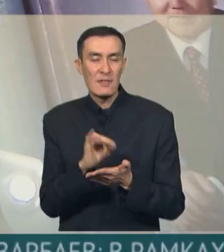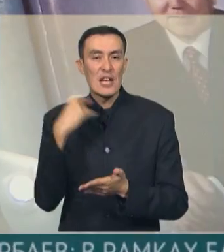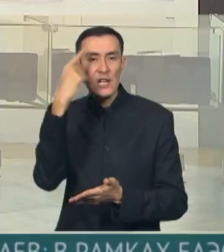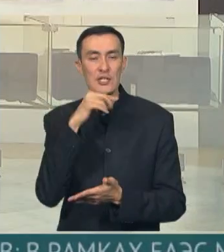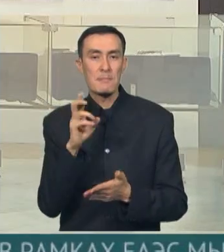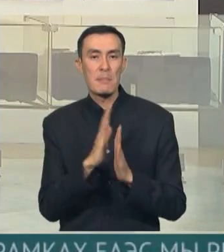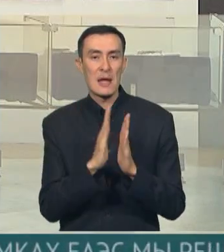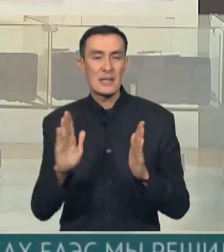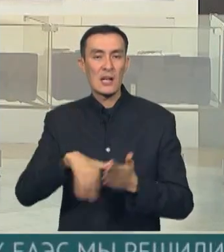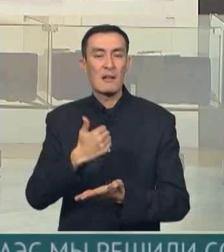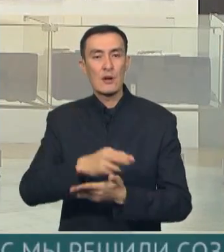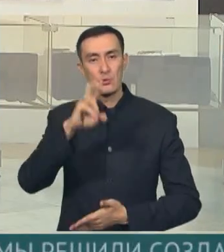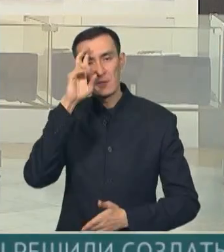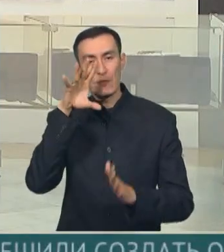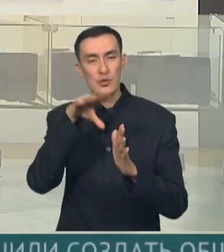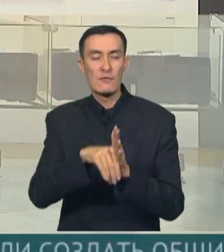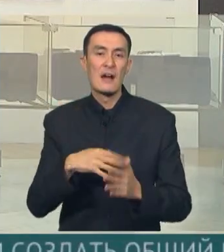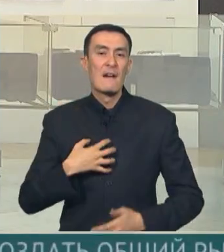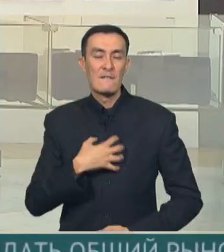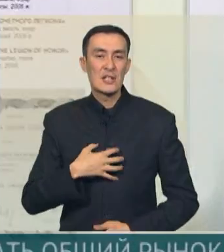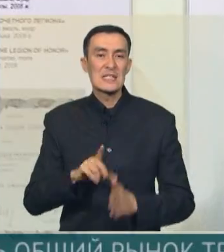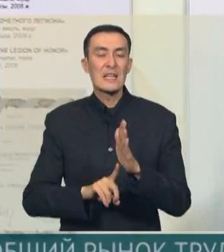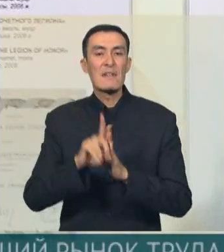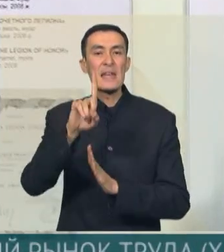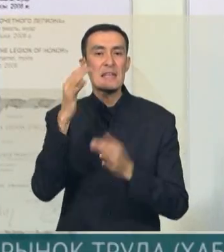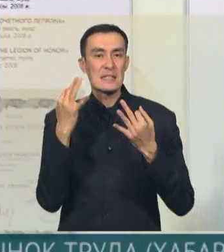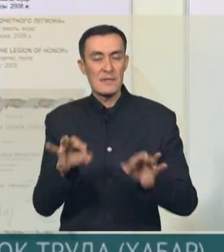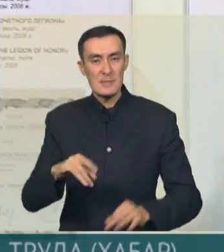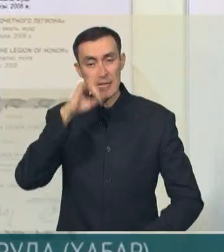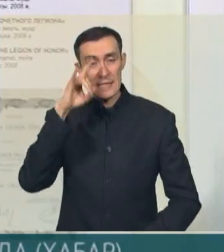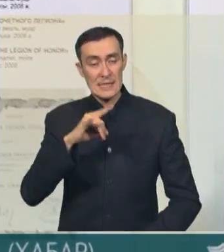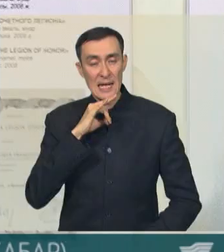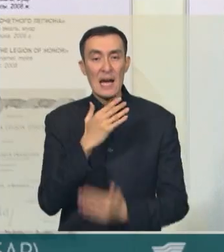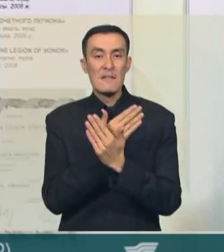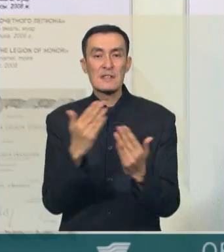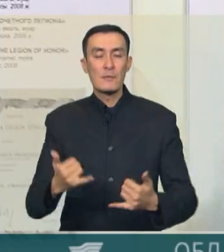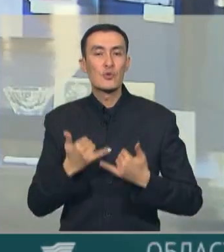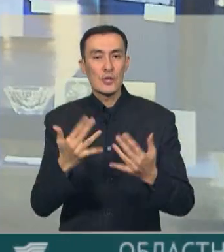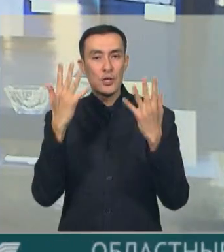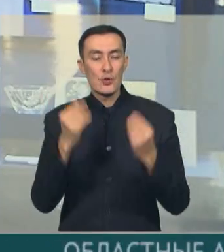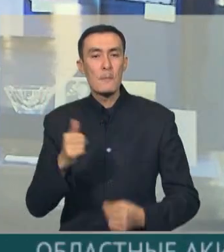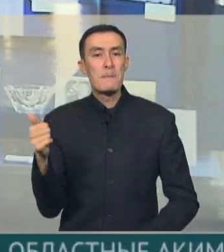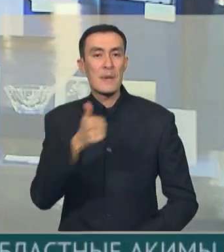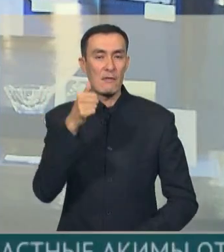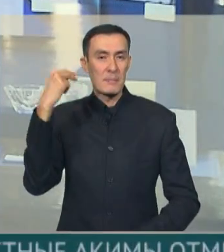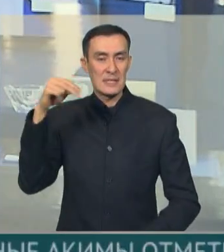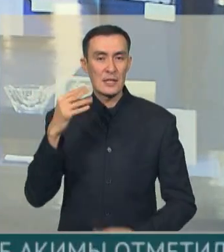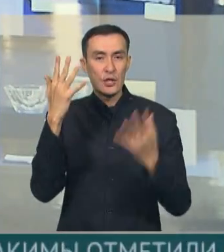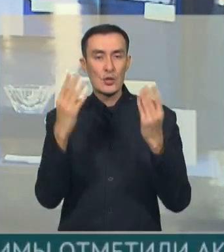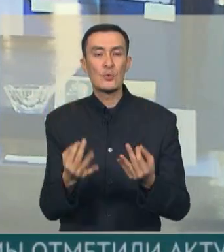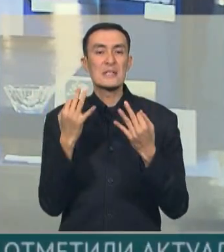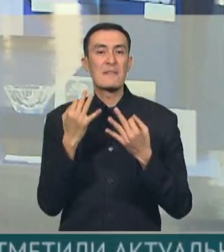личной библиотеки главы государства о ключевых моментах становления независимого Казахстана. Выставка приурочена ко дню первого президента и